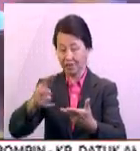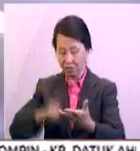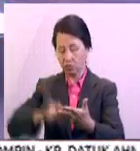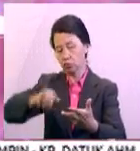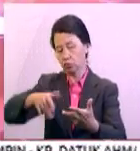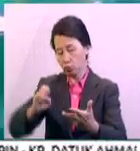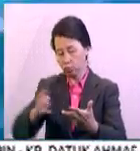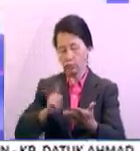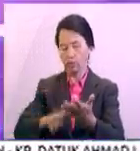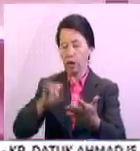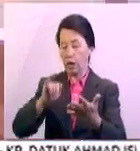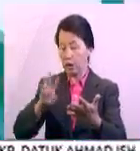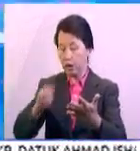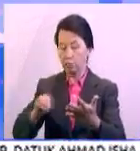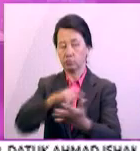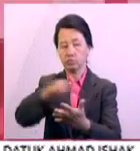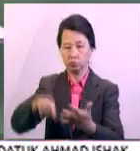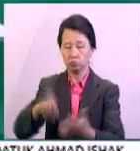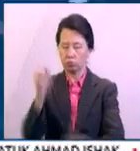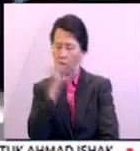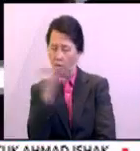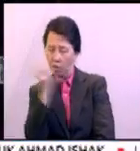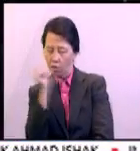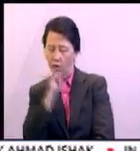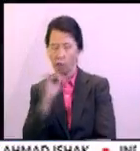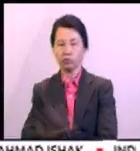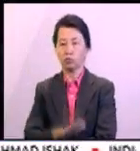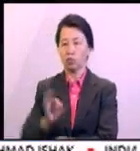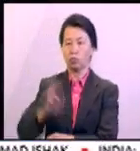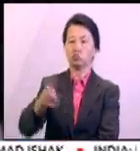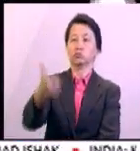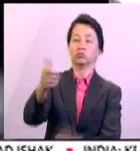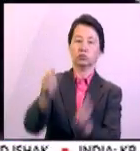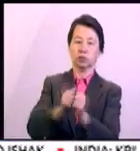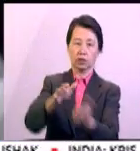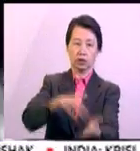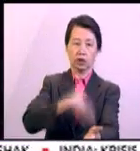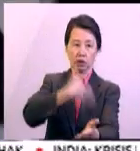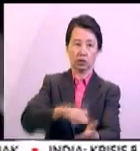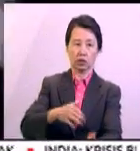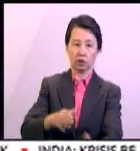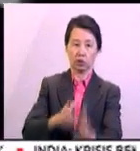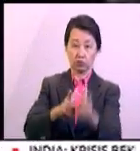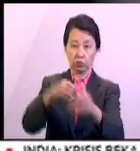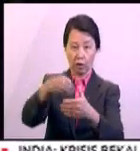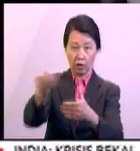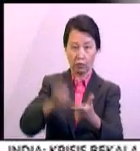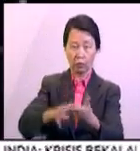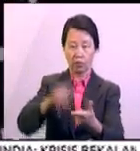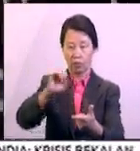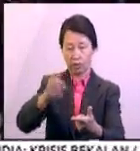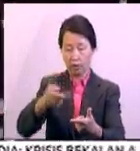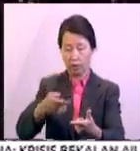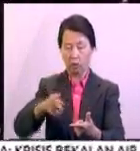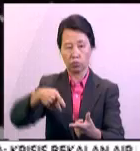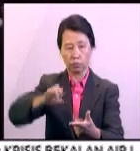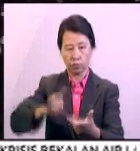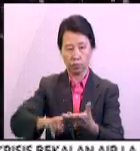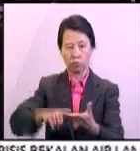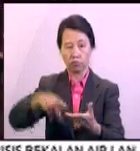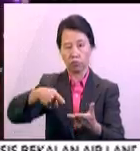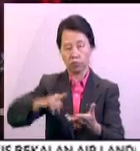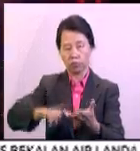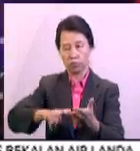Juhuni dan IM memberikan persembahan penuh bersemangat dengan lagu seperti Shoot Out, Hero, Trespass, Party